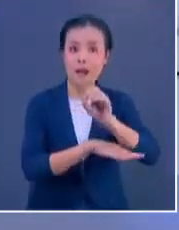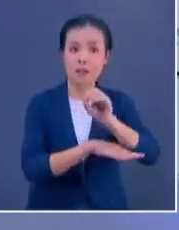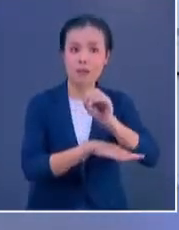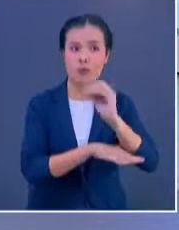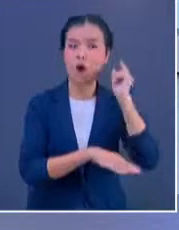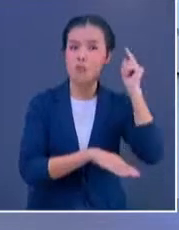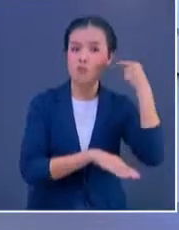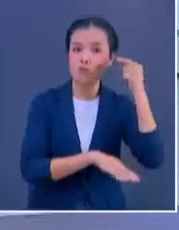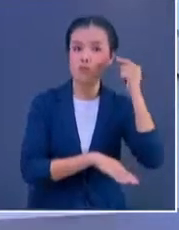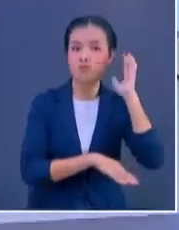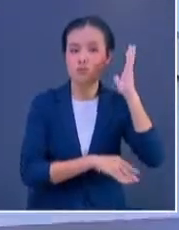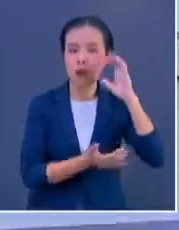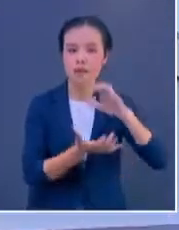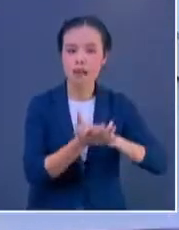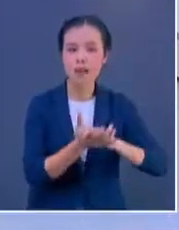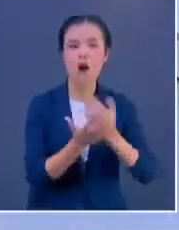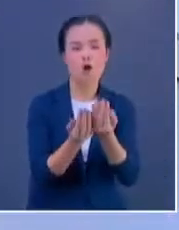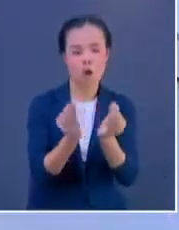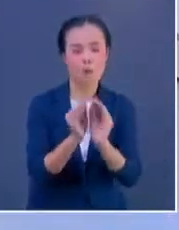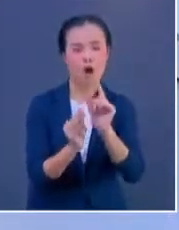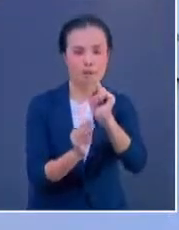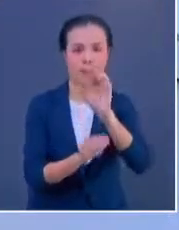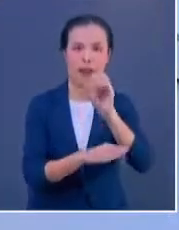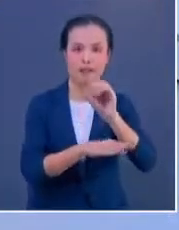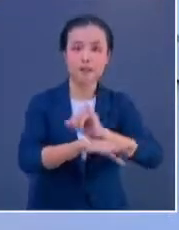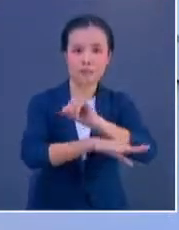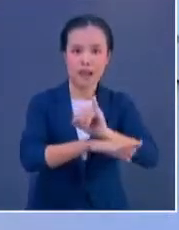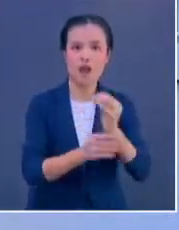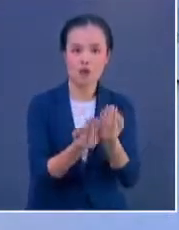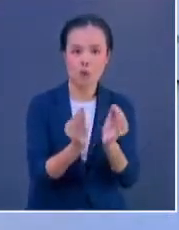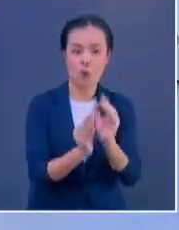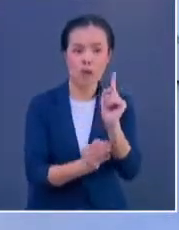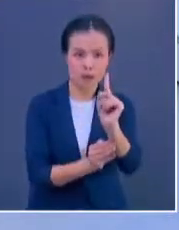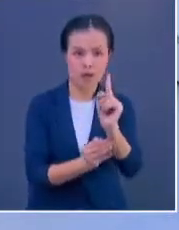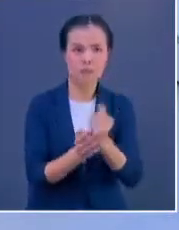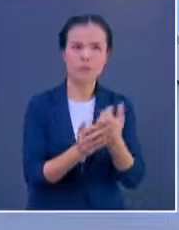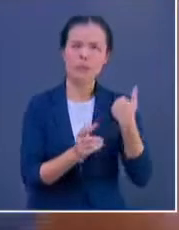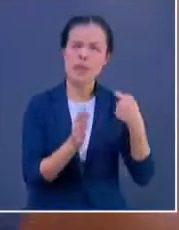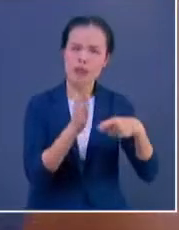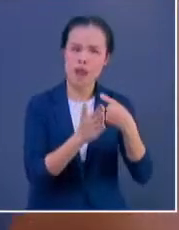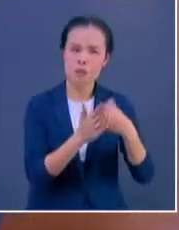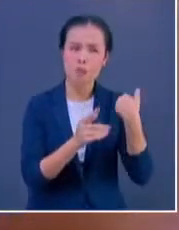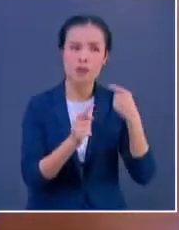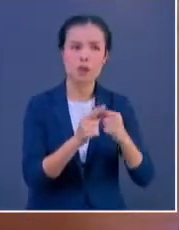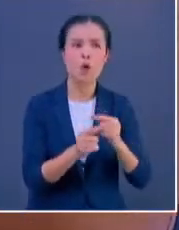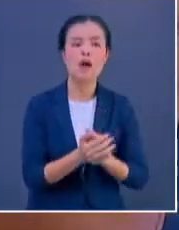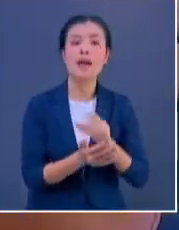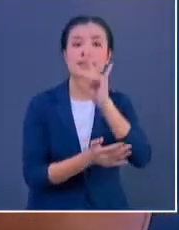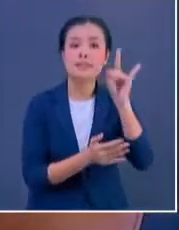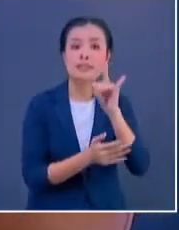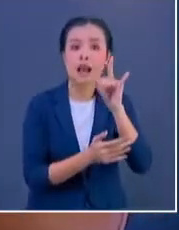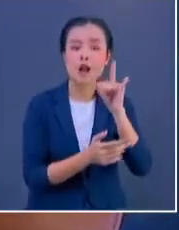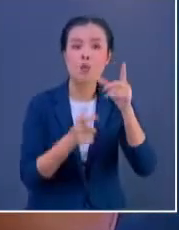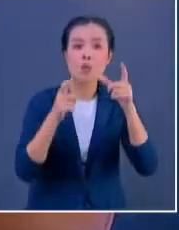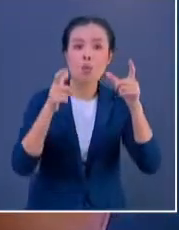ามี50ไร่ภรรยา50ไร่แบบนี้นะครับ ครัวเรือนละ50ไร่ก็คือครอบครัวเดียว ครับผมมีเขายกเว้นบ้างครับอย่างเช่นว่าถ้าเลี้ยงสัตว์ใหญ่ประเภท